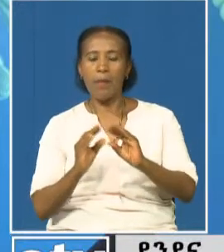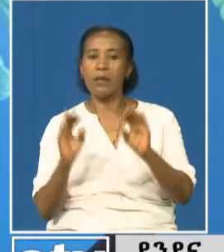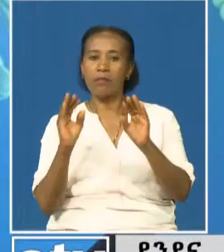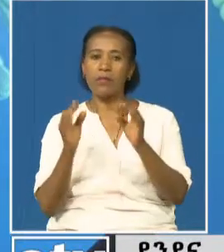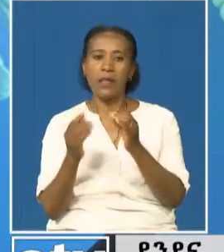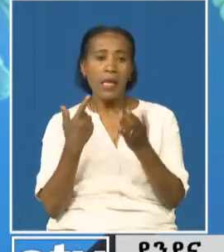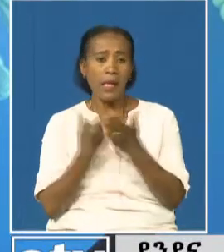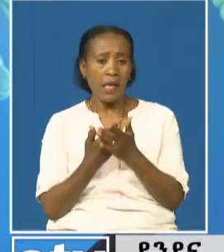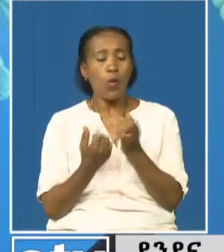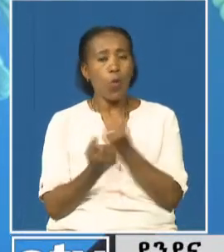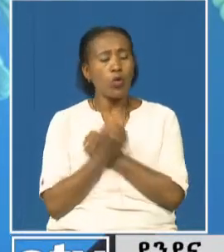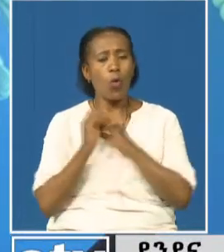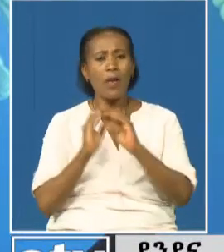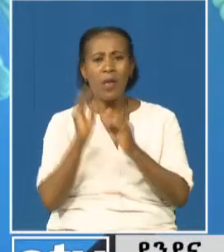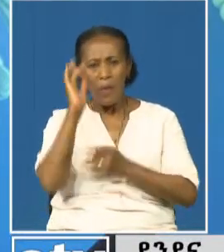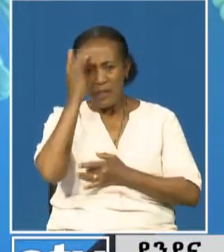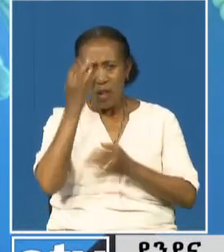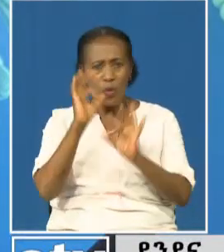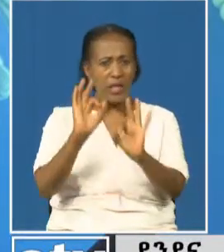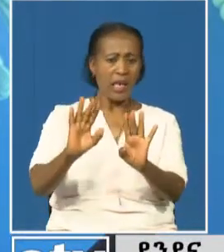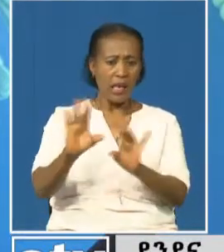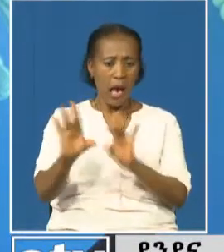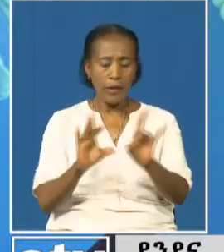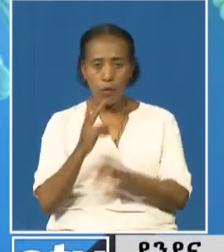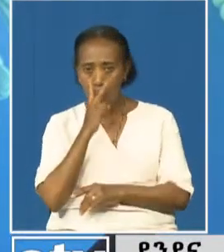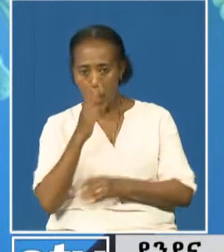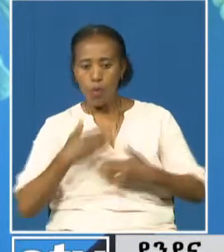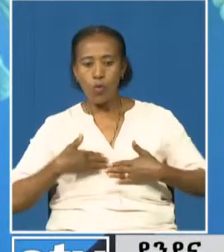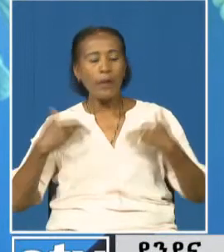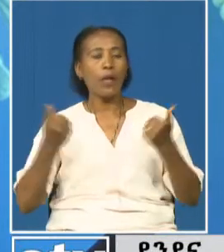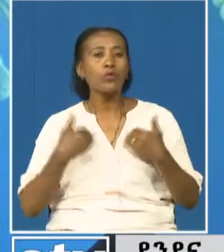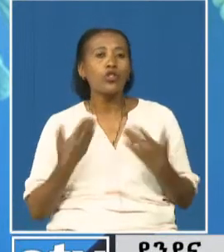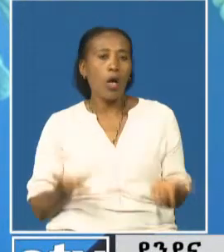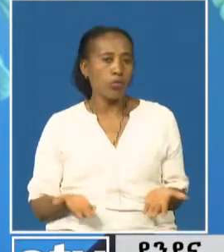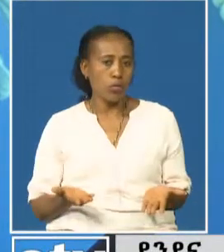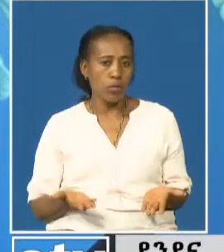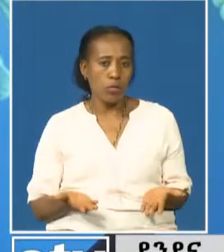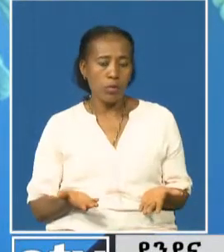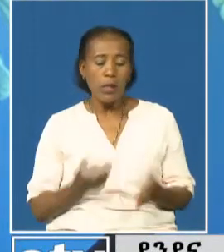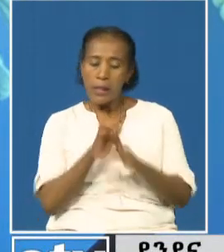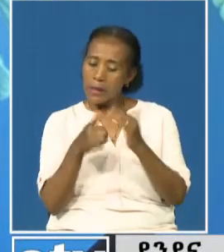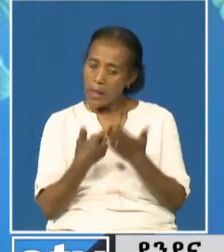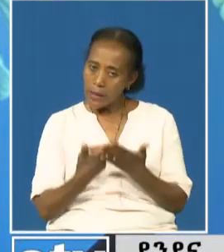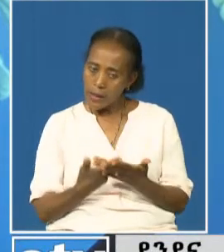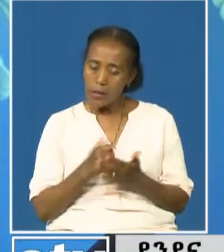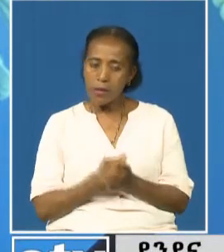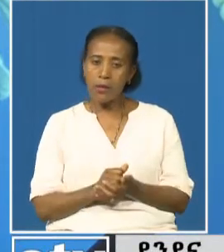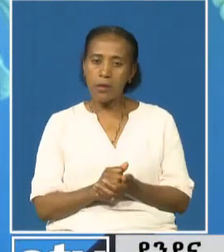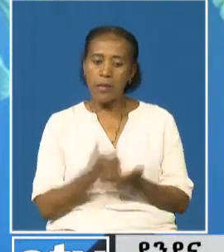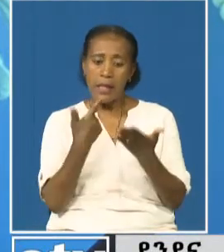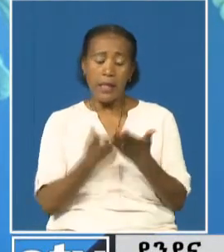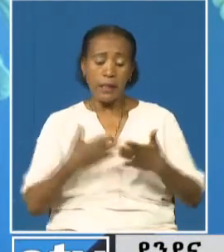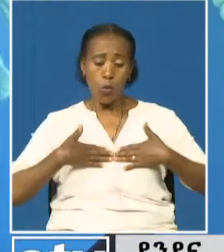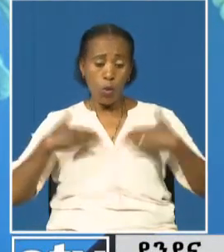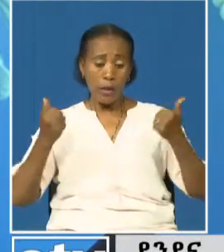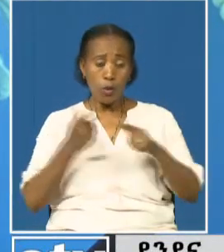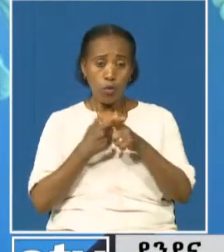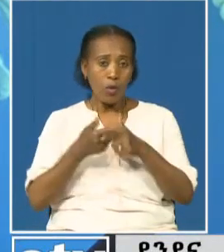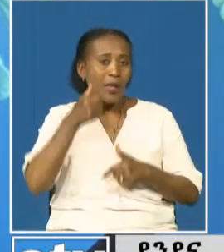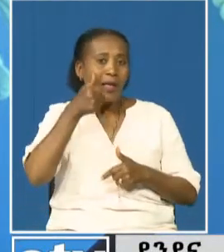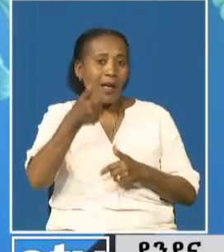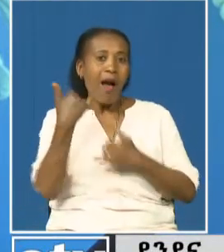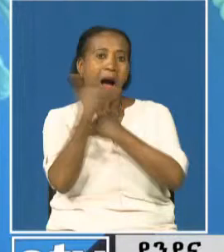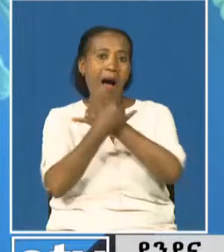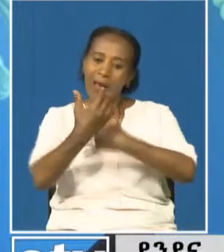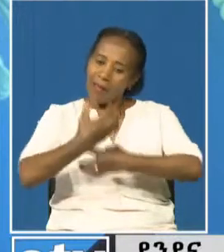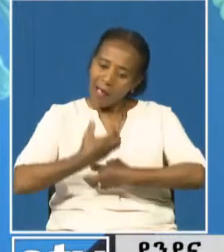ወርዶ ማስተማር ያስፈልጋል። በሽታው እንደሌለ ነገር አድርጎ የሚያዩ ወጣቶች አሉ ገባ። ስለዚህ እነዚህ ወጣቶች ደግሞ ነገ